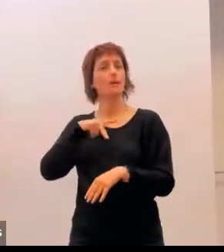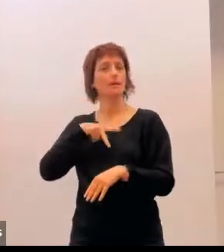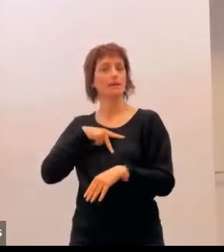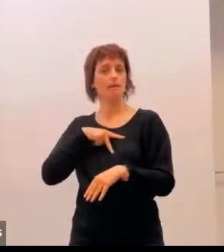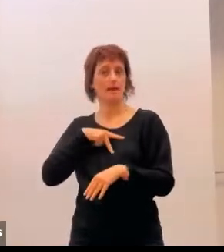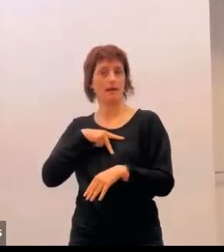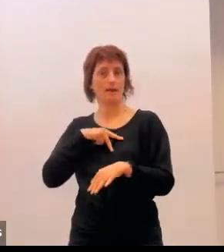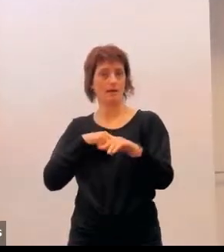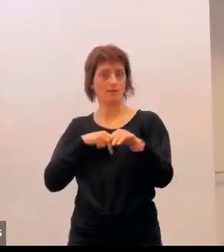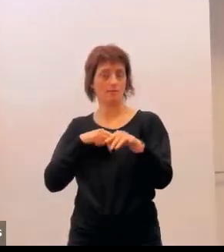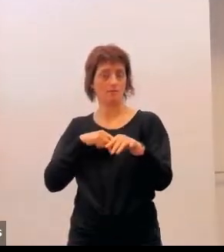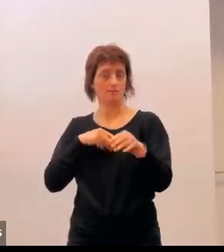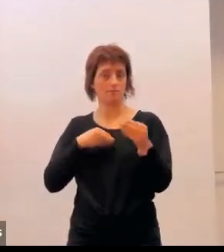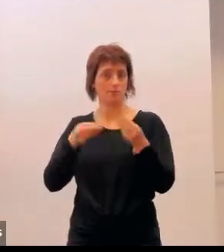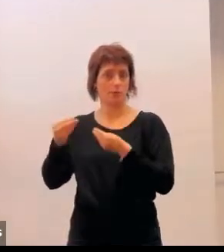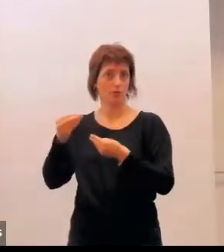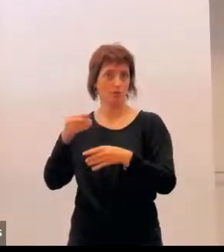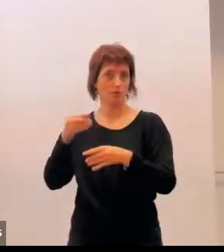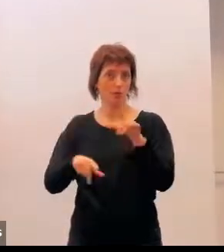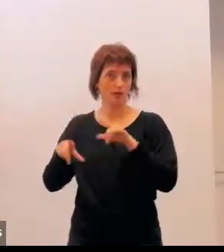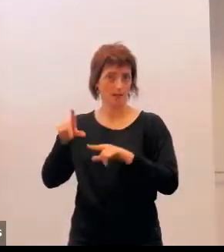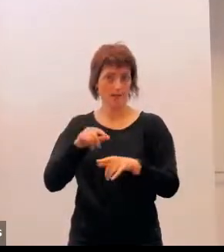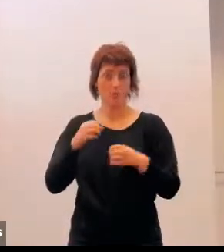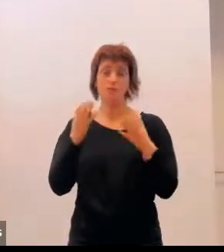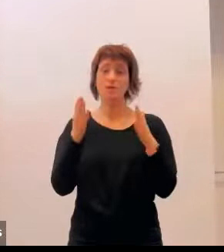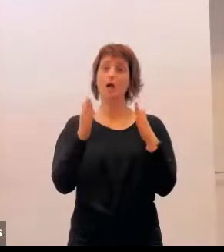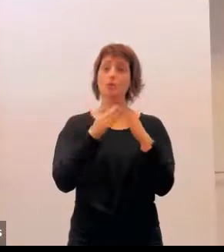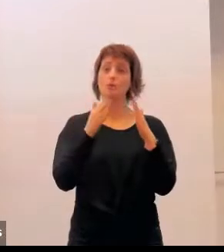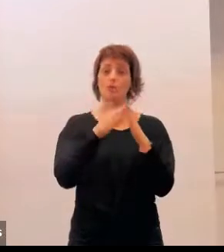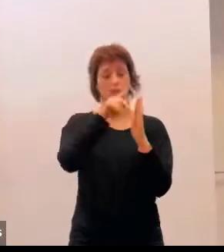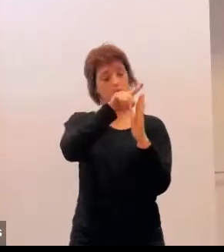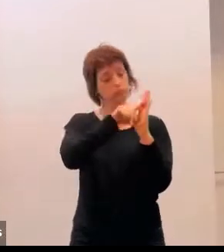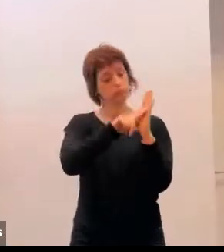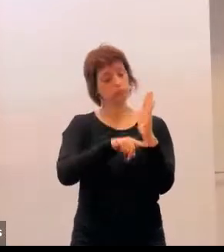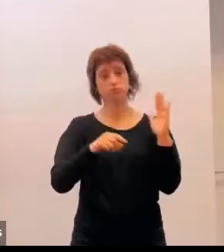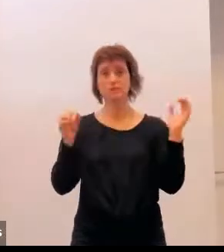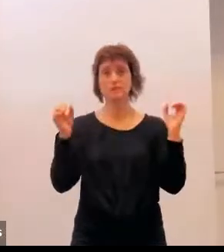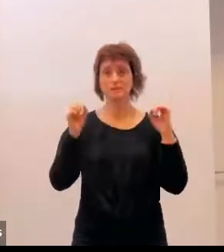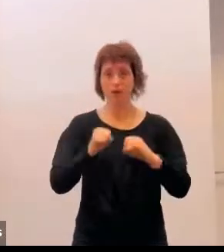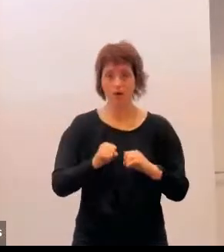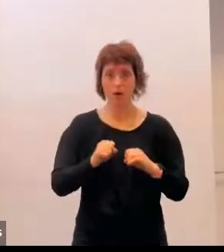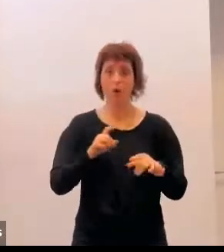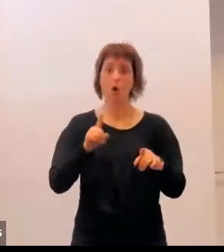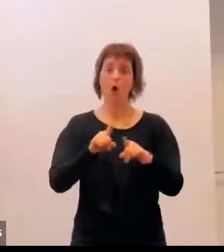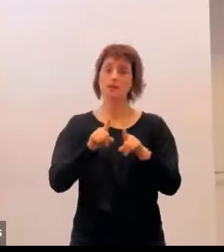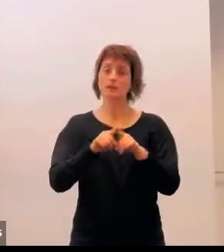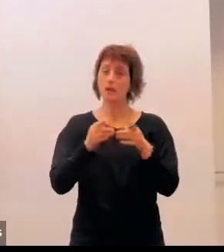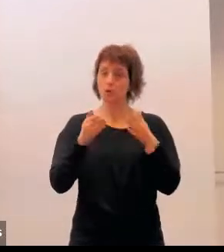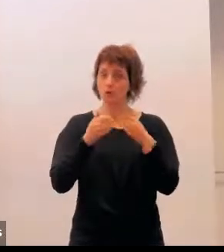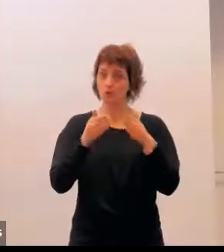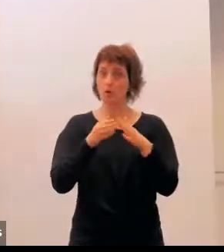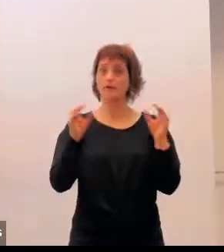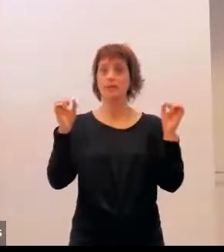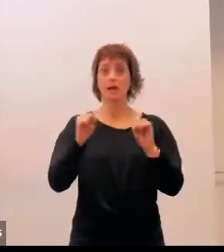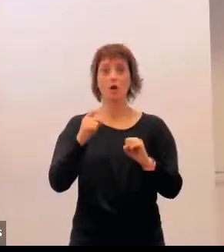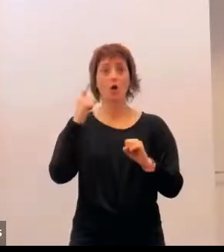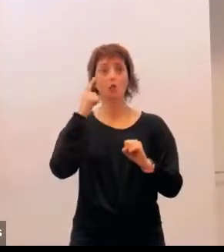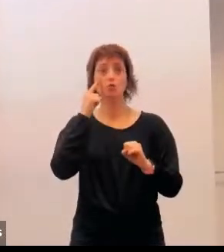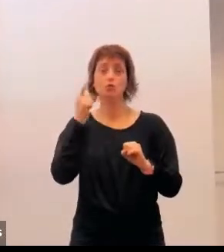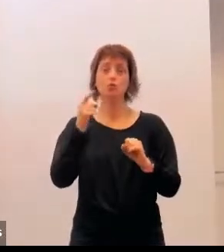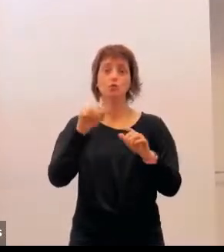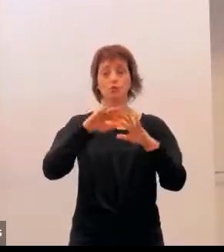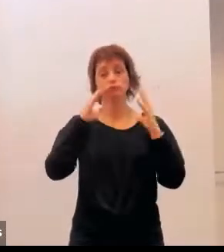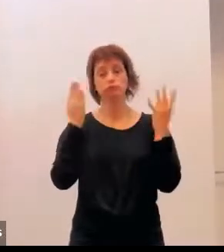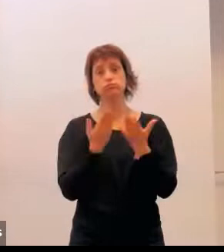vous est demandé d'approuver les termes des annexes de la présente délibération, d'approuver le montant et d'autoriser le versement des subventions pour